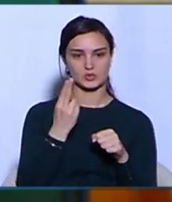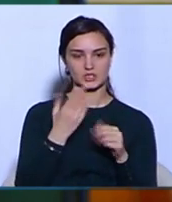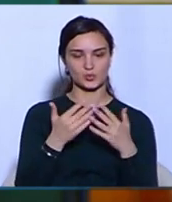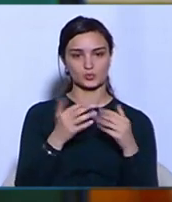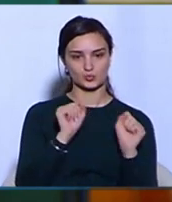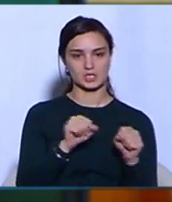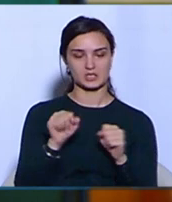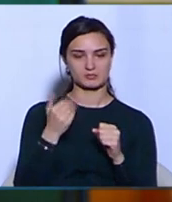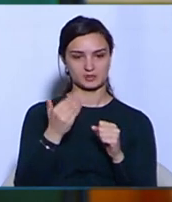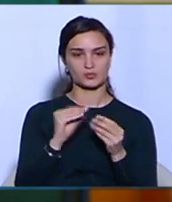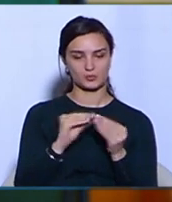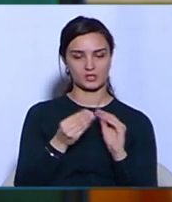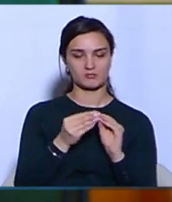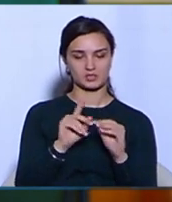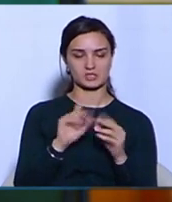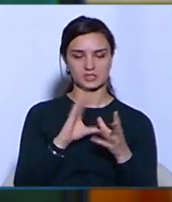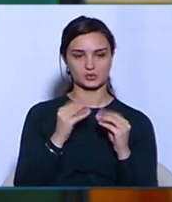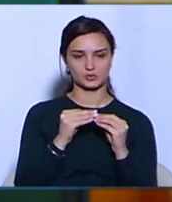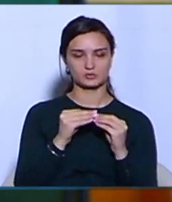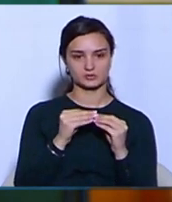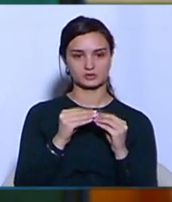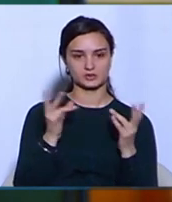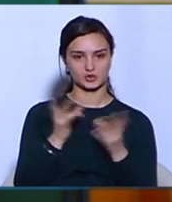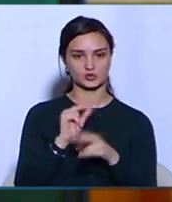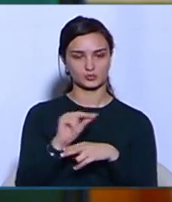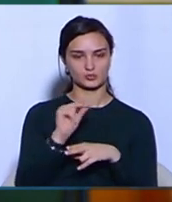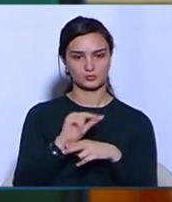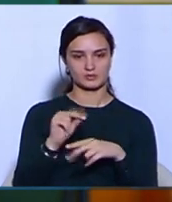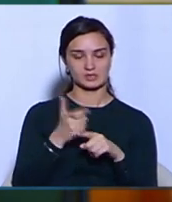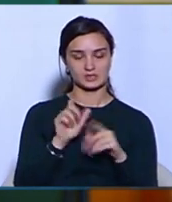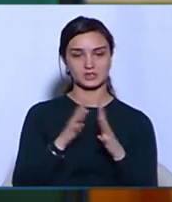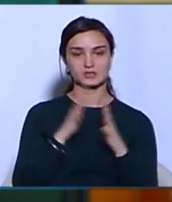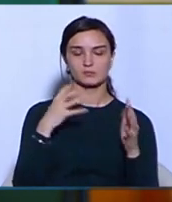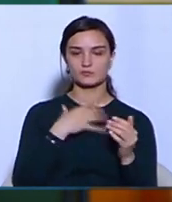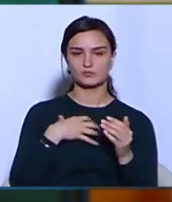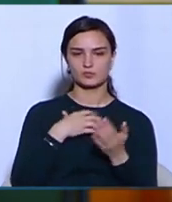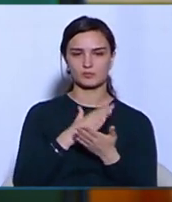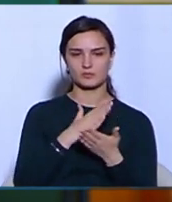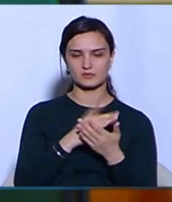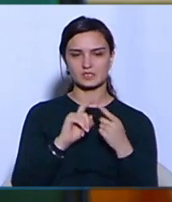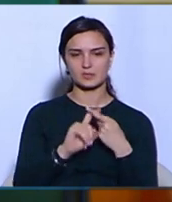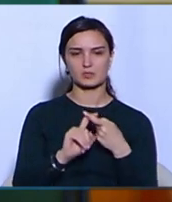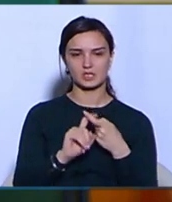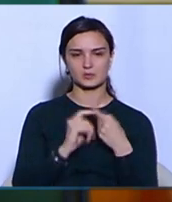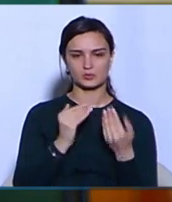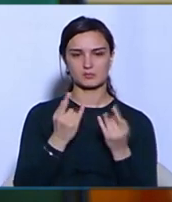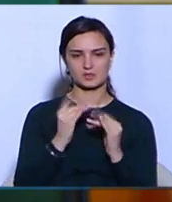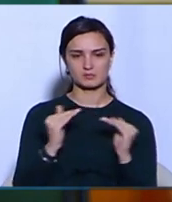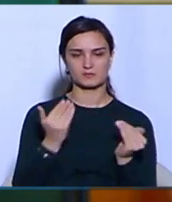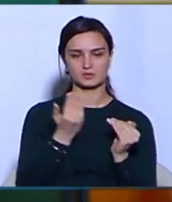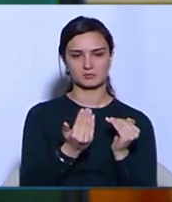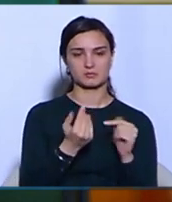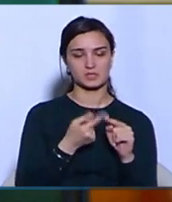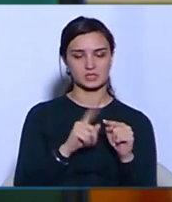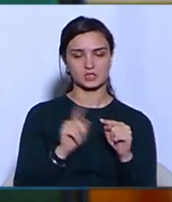უნარების დეფიციტი რომელიც აბსოლუტურად გამოსამუშავებელია და ძალიან დიდი მნიშვნელობა აქვს ამ დროს დამოკიდებულებას ბავშვის მიმართ